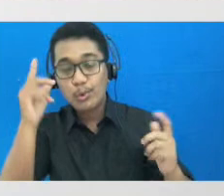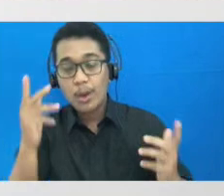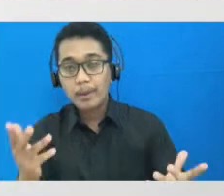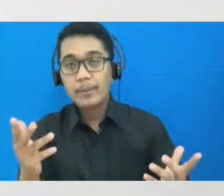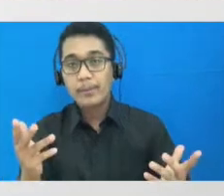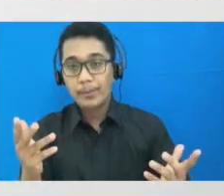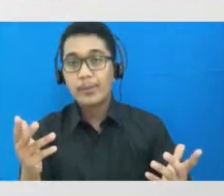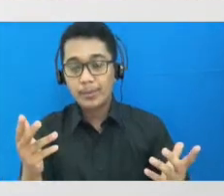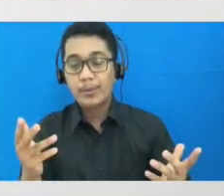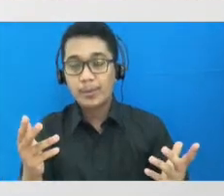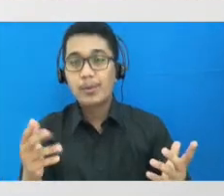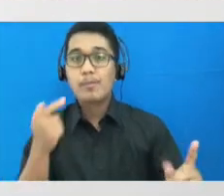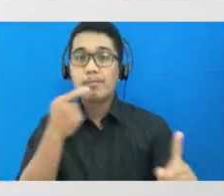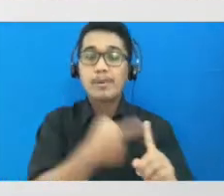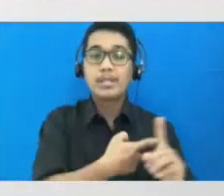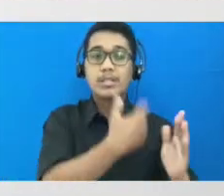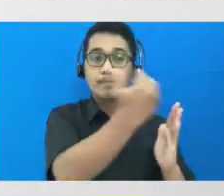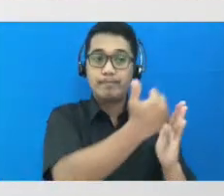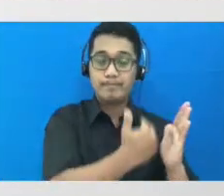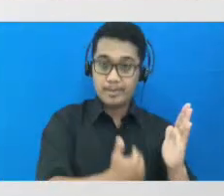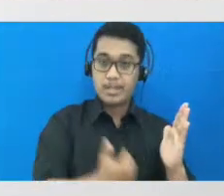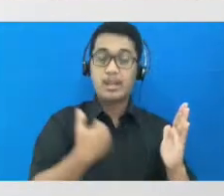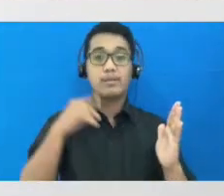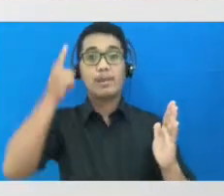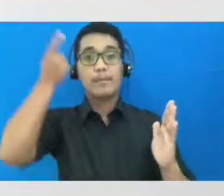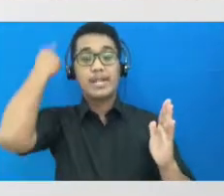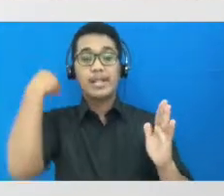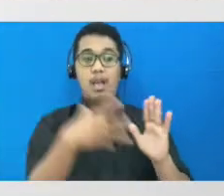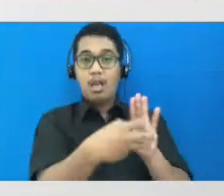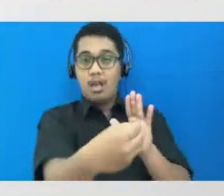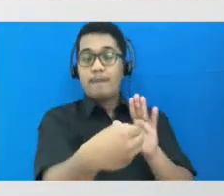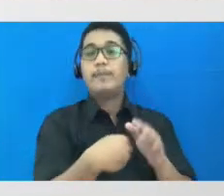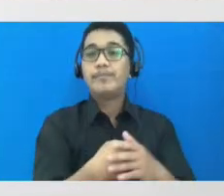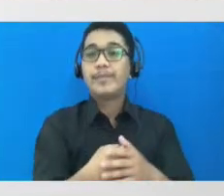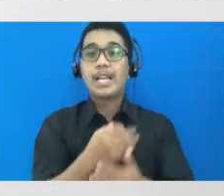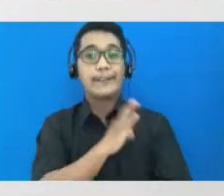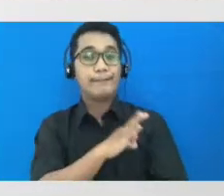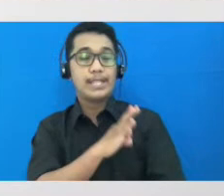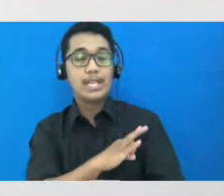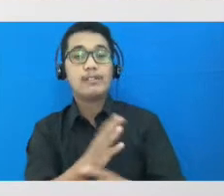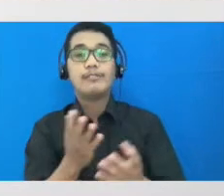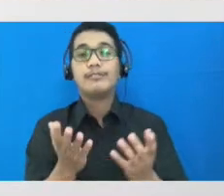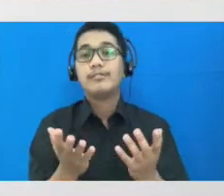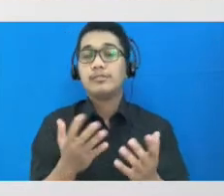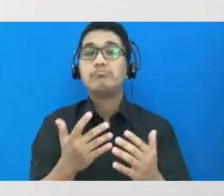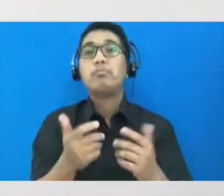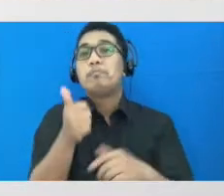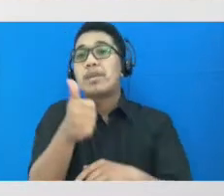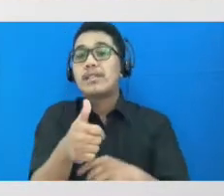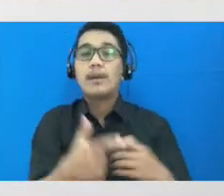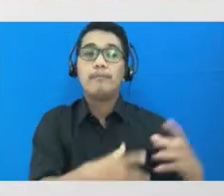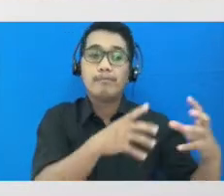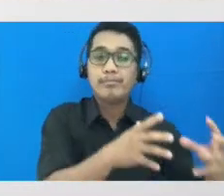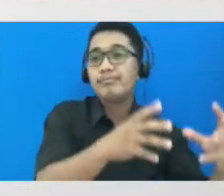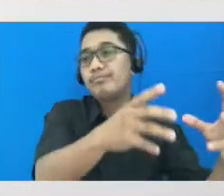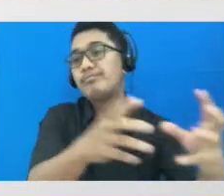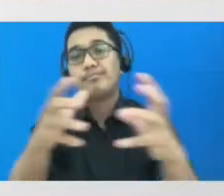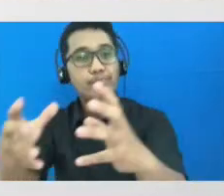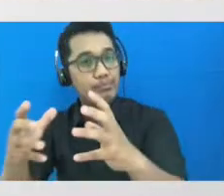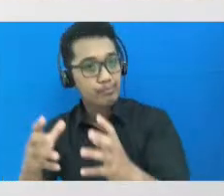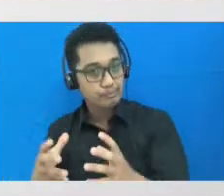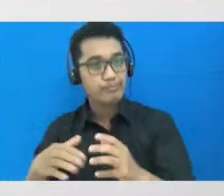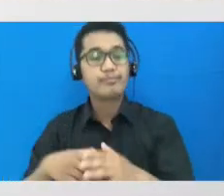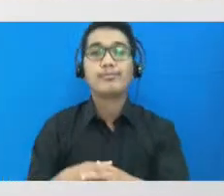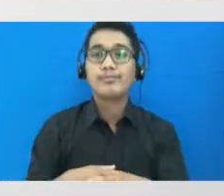tentunya adanya kebijakan yang dilakukan oleh pemerintah, diterapkan, yang sifatnya juga bisa lintas sektor. Yang